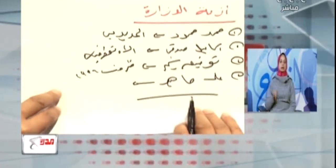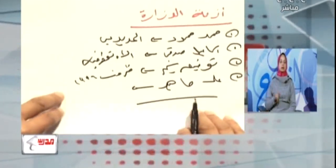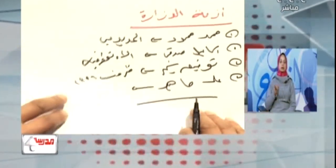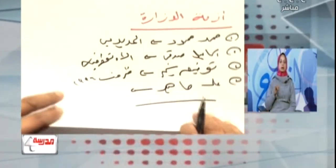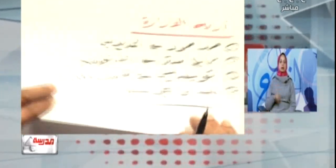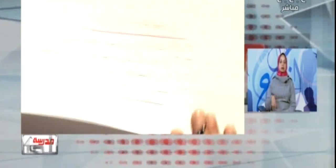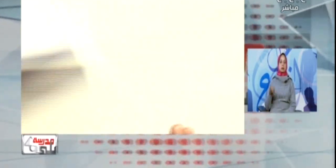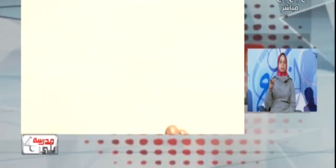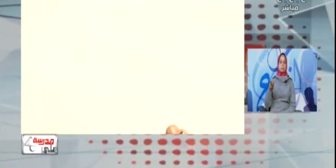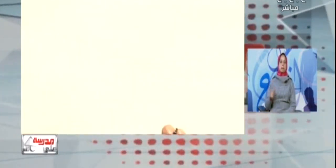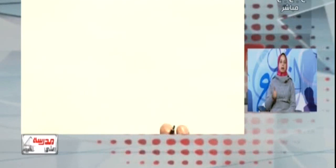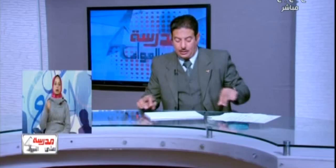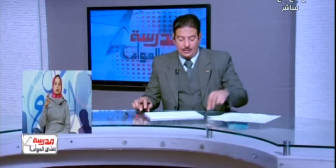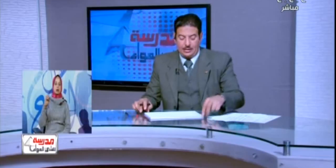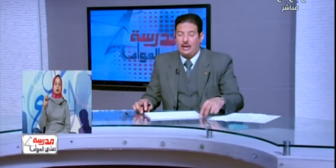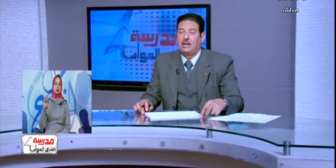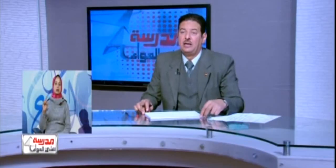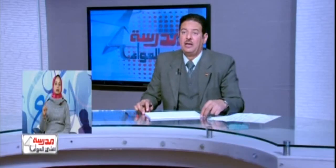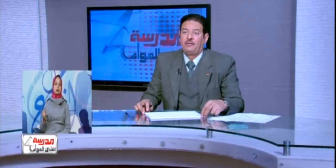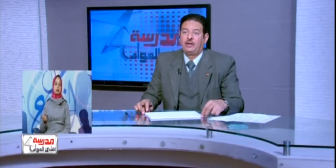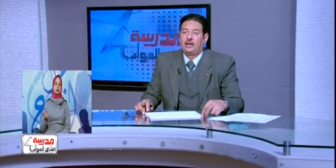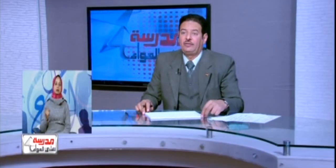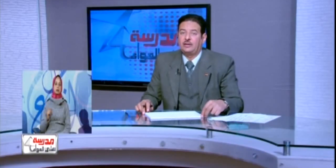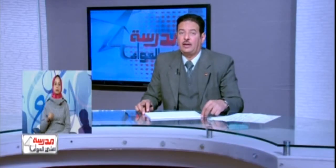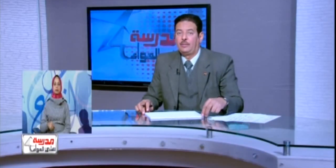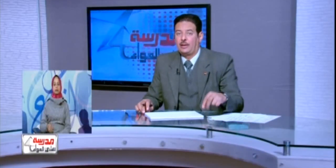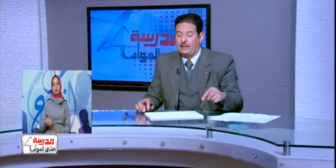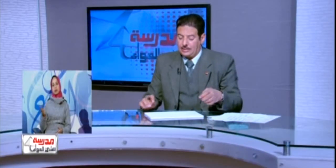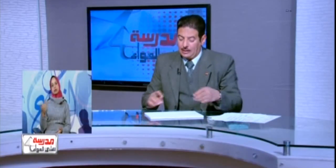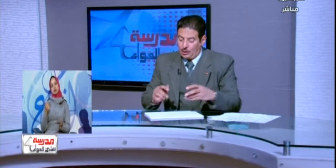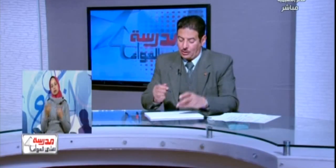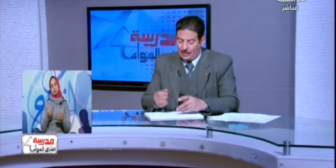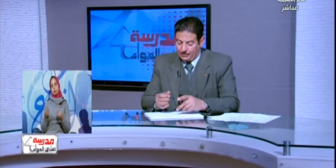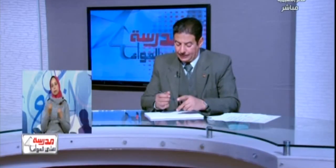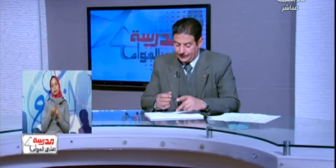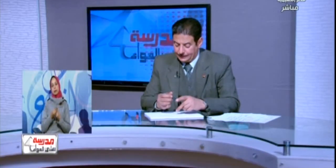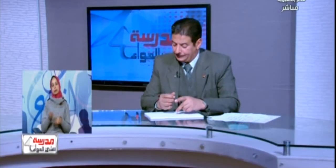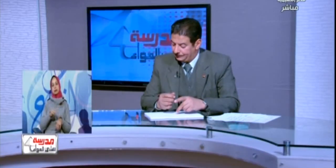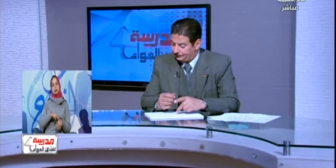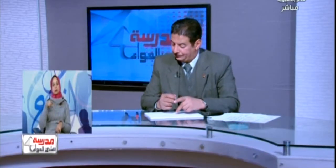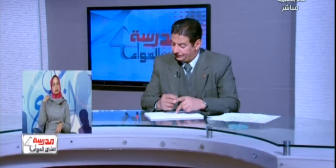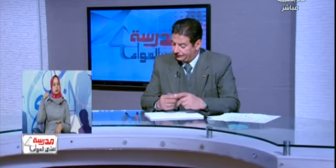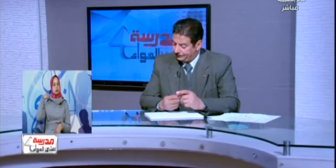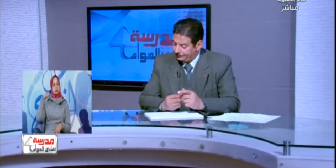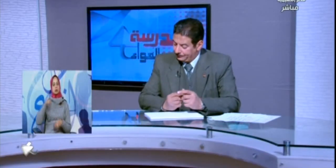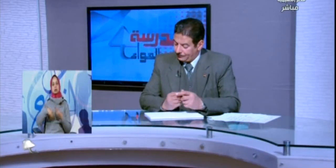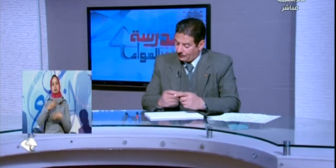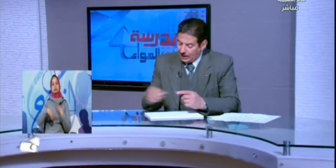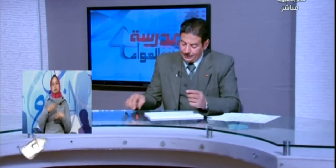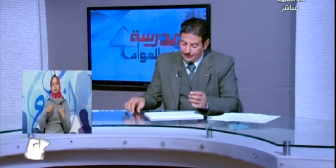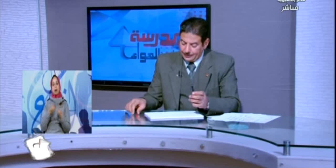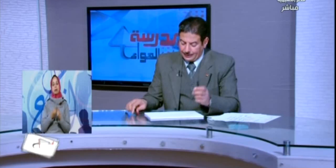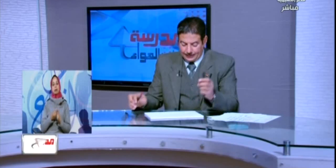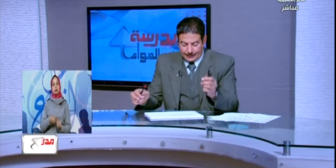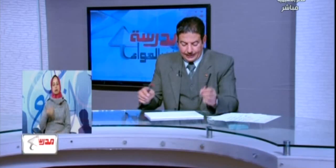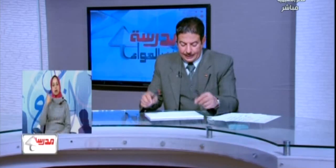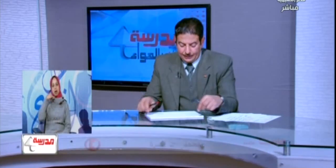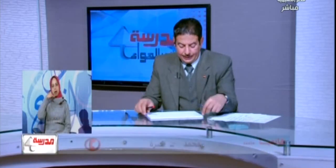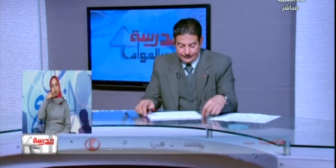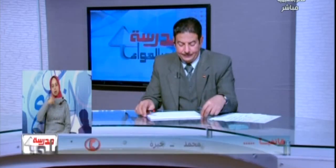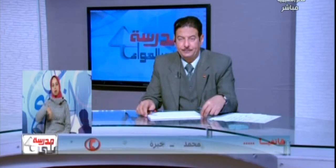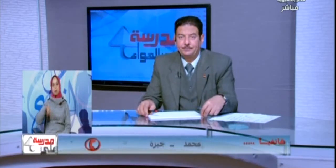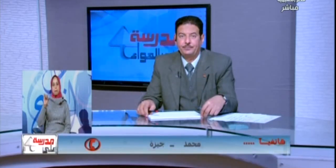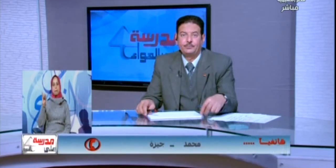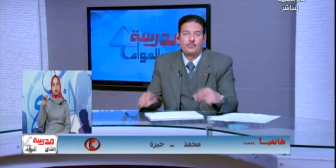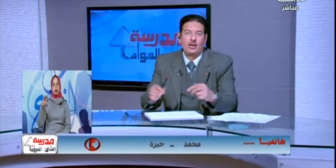ونرجع نكمل عندنا وزارات الأقلية في الفترة الليبرالية. السلام عليكم يا محمد. عليكم السلام ورحمة الله وبركاته. ازي حضرتك؟ الله يخليك، عامل